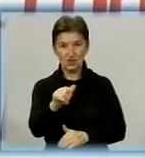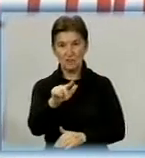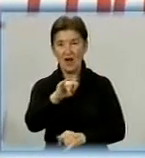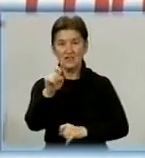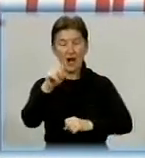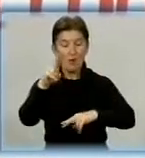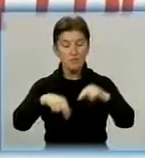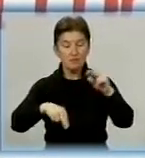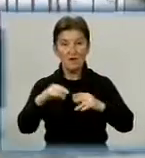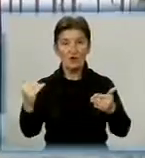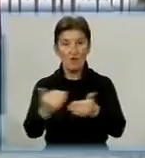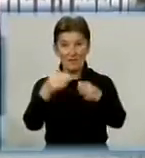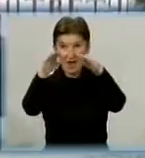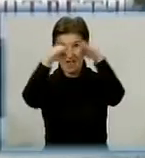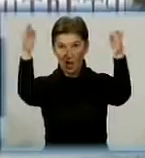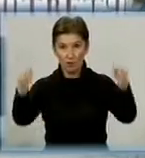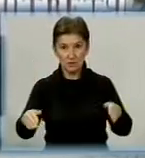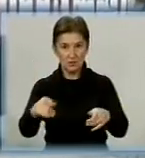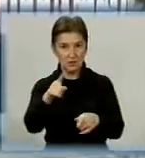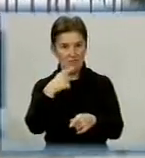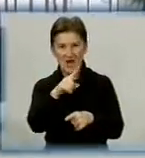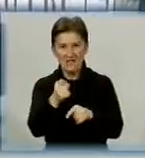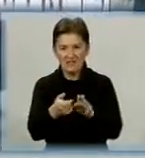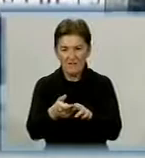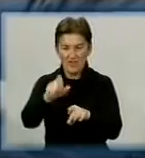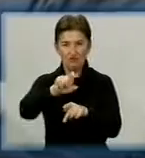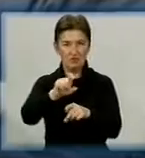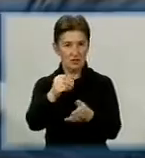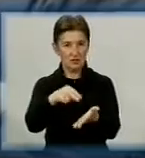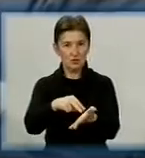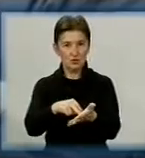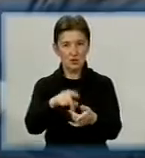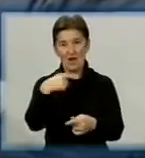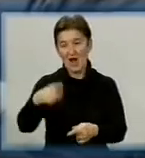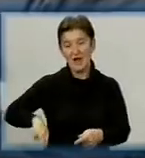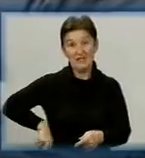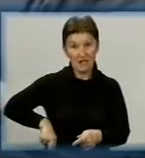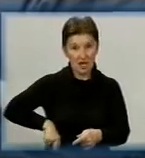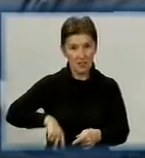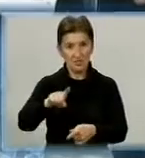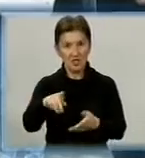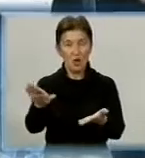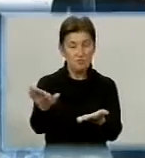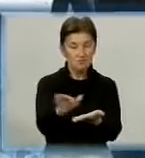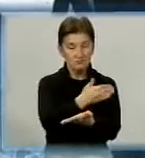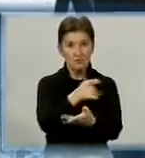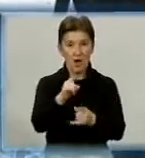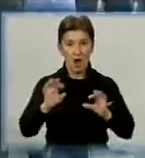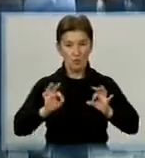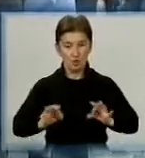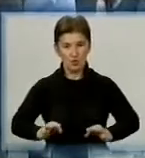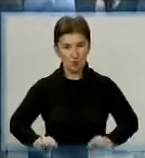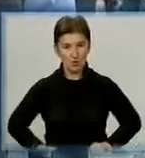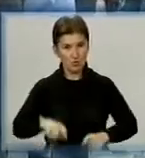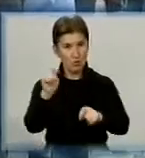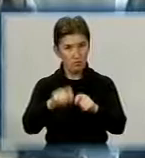будівництво нових кіосків. Таку ціну вони вважають завищеною. Також вимагали звільнити директора комунального ринку та організувати прокурорську перевірку.